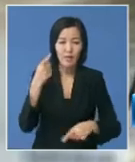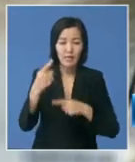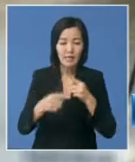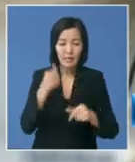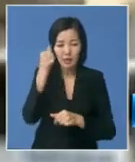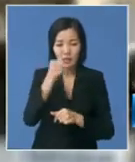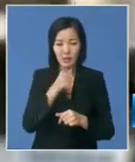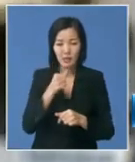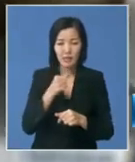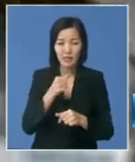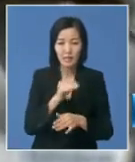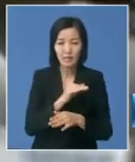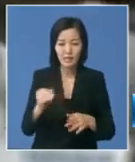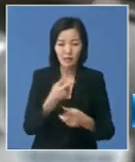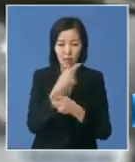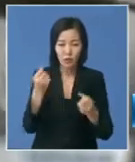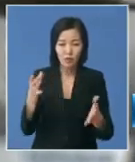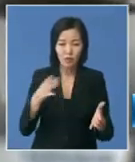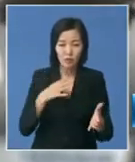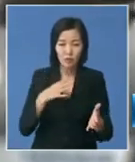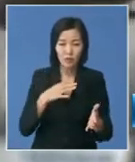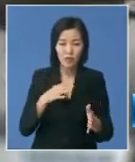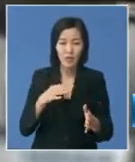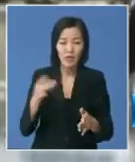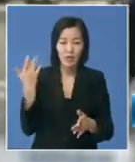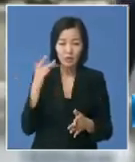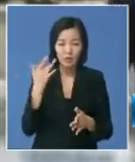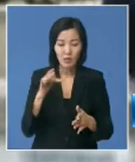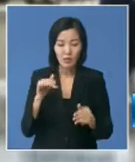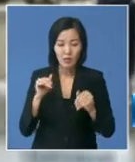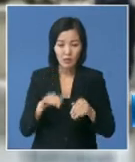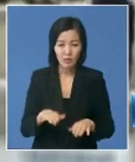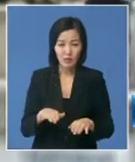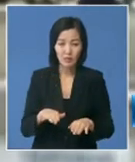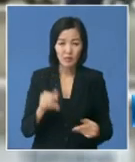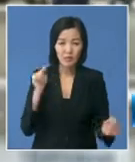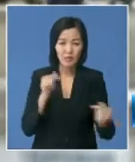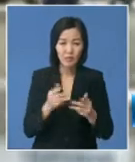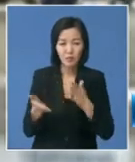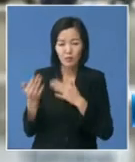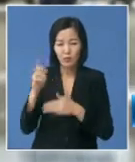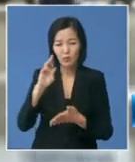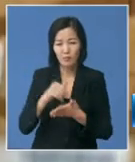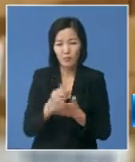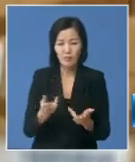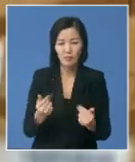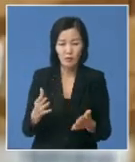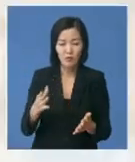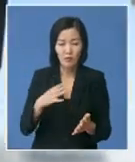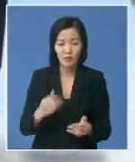қаулы жасалу керек. Алайда америкалықтар бұл шешімге наразылық білдірген. Ол бұрынғы президент кезінде мақұлдаған дейді ел